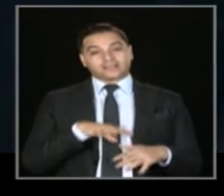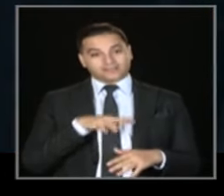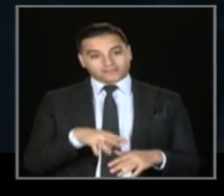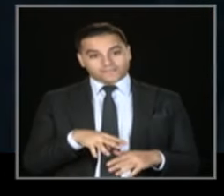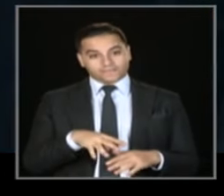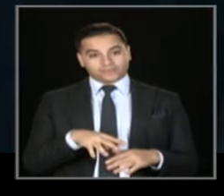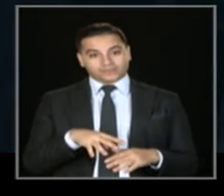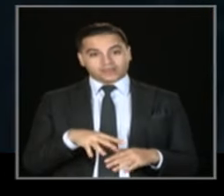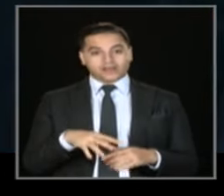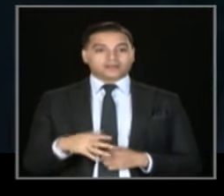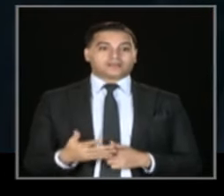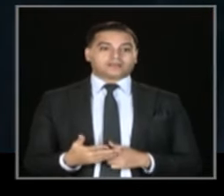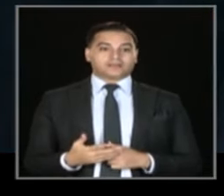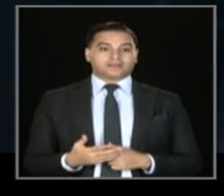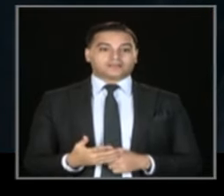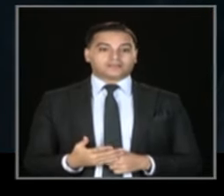عاوز يكسب